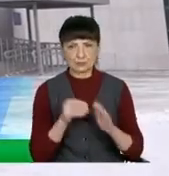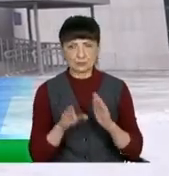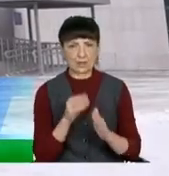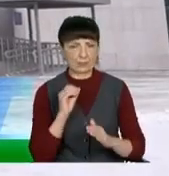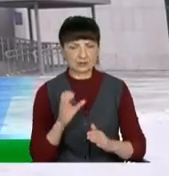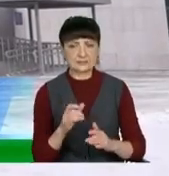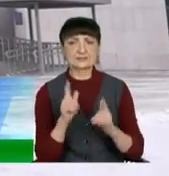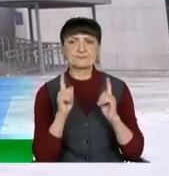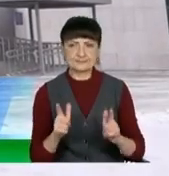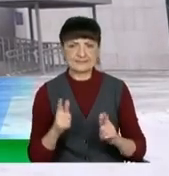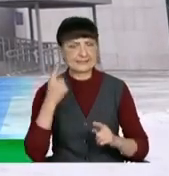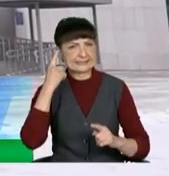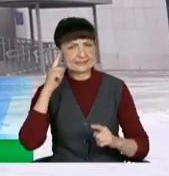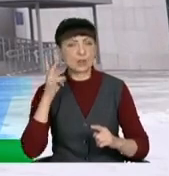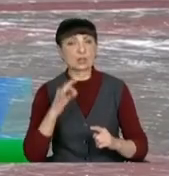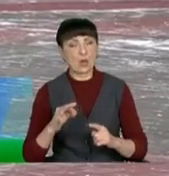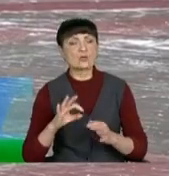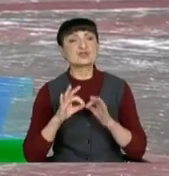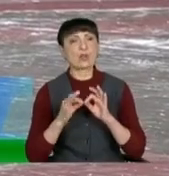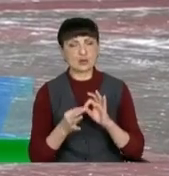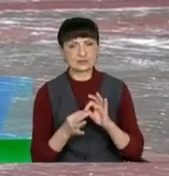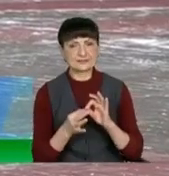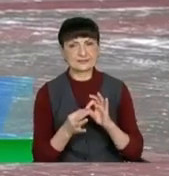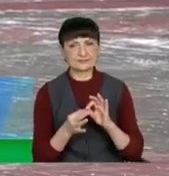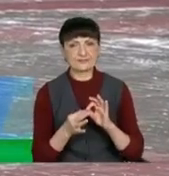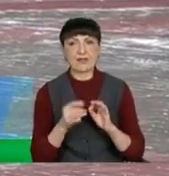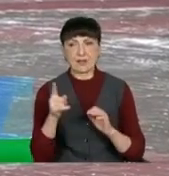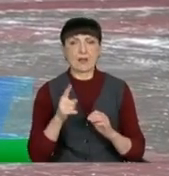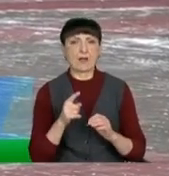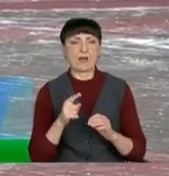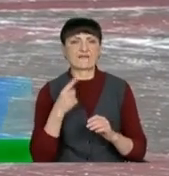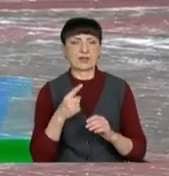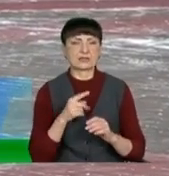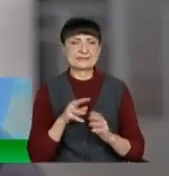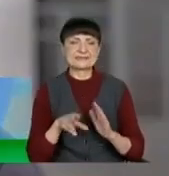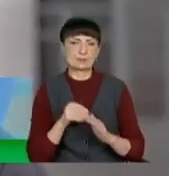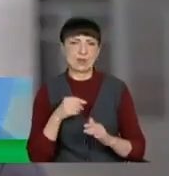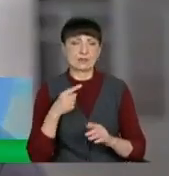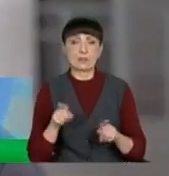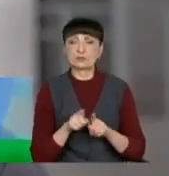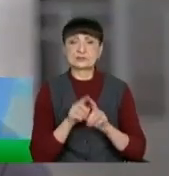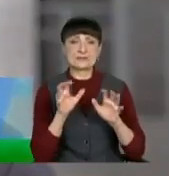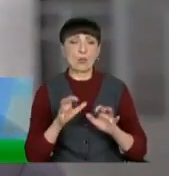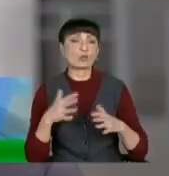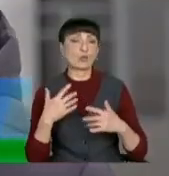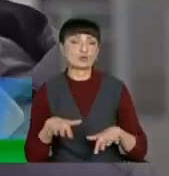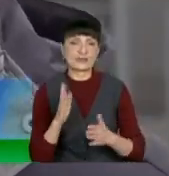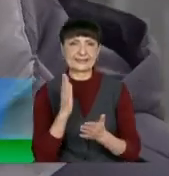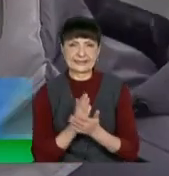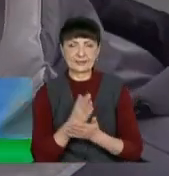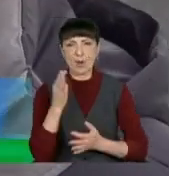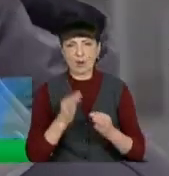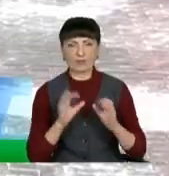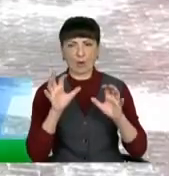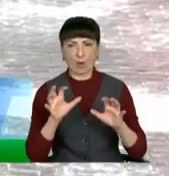Мажилиса поддержали идею, но видят сложности. Магеррам Магеррамов напомнил, что аналогичные нормы уже существуют. В Уголовном